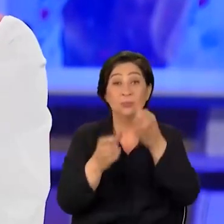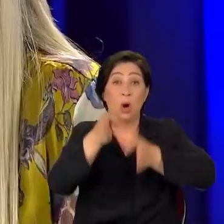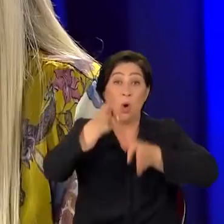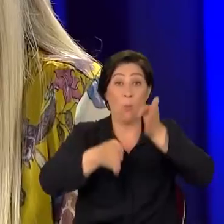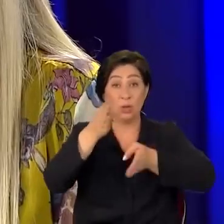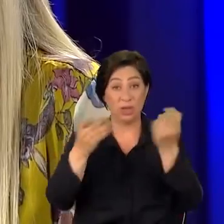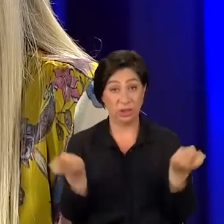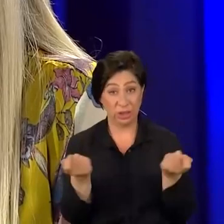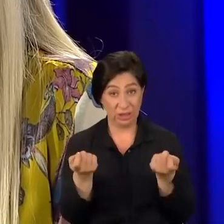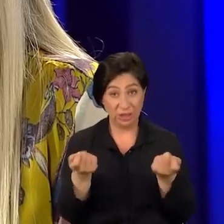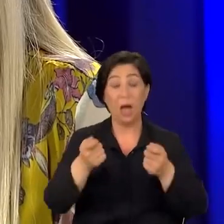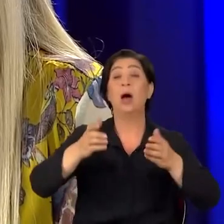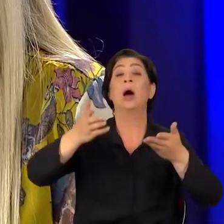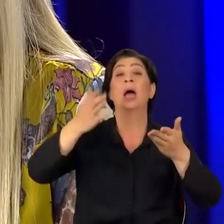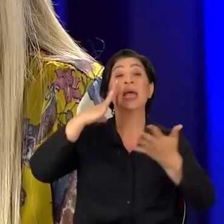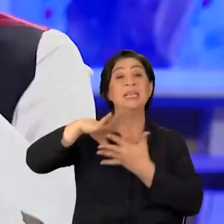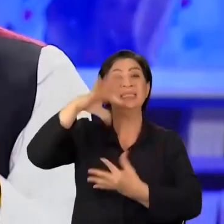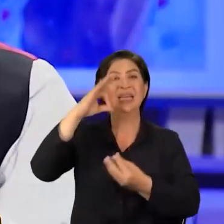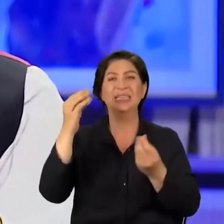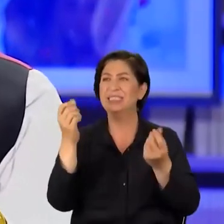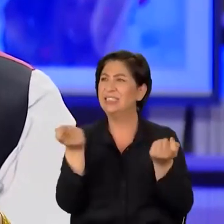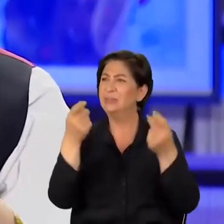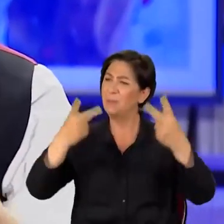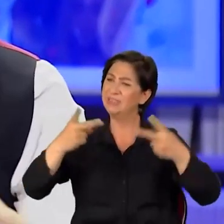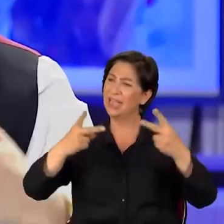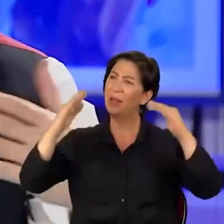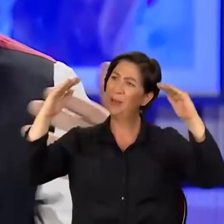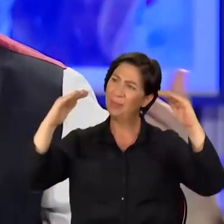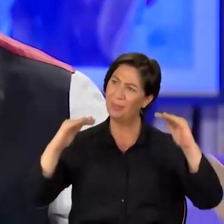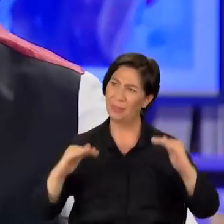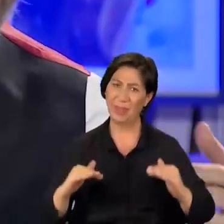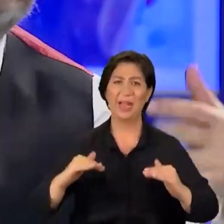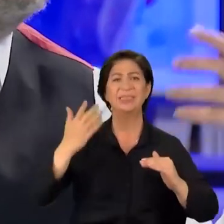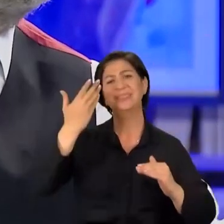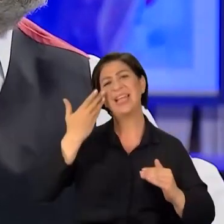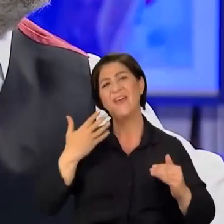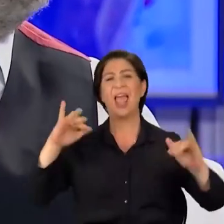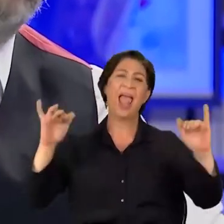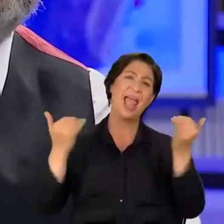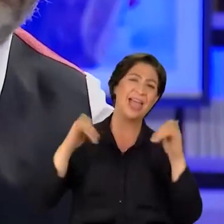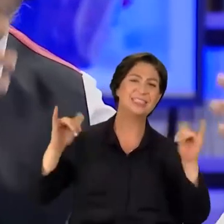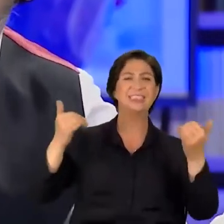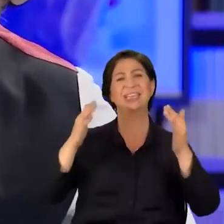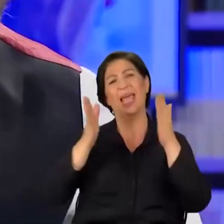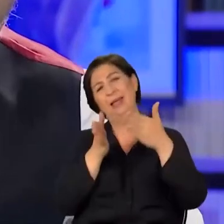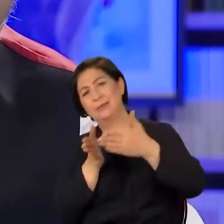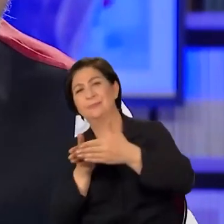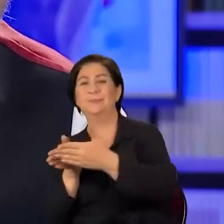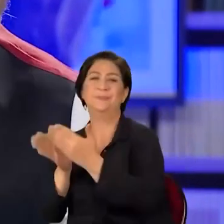robotların çalışacağı, insanların çok daha az mesai saatiyle zevke, eğlenceye, bir tür